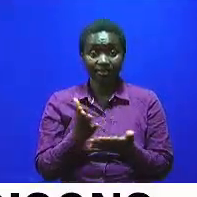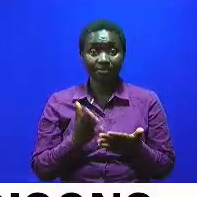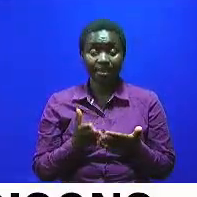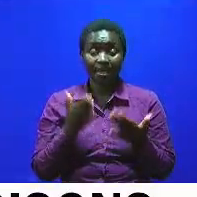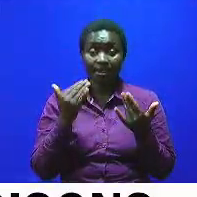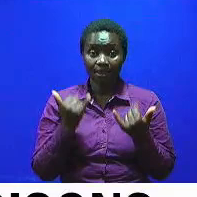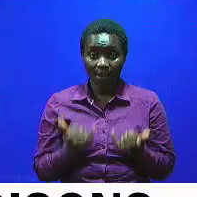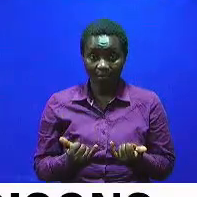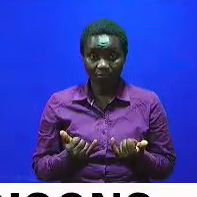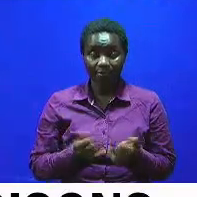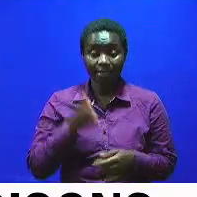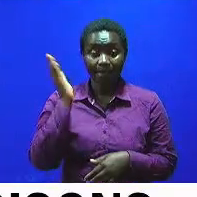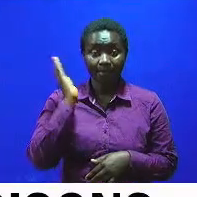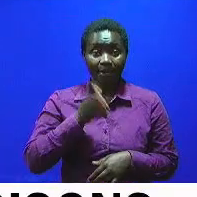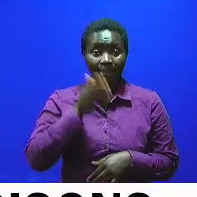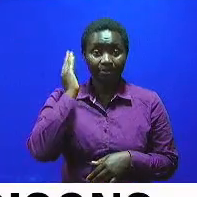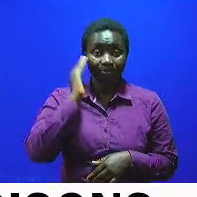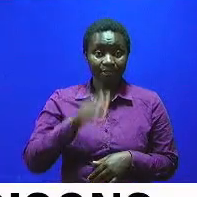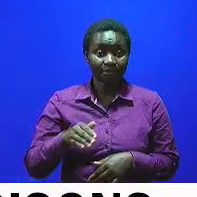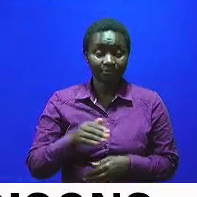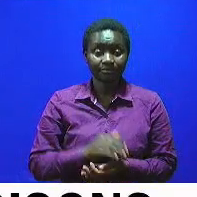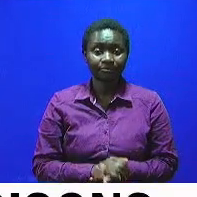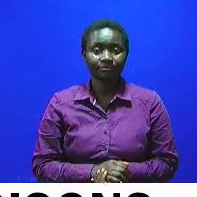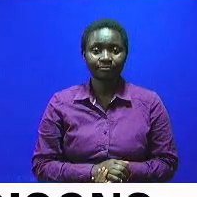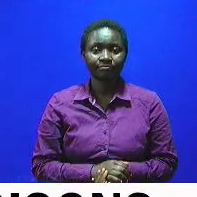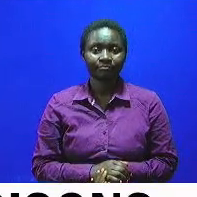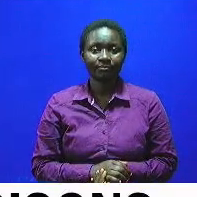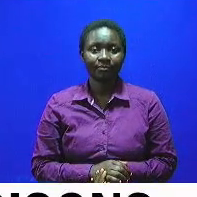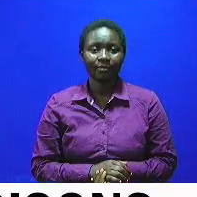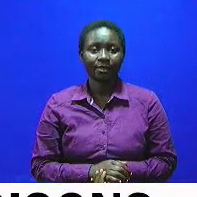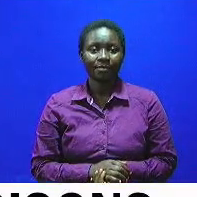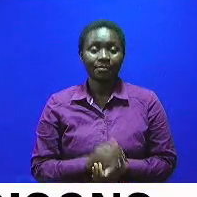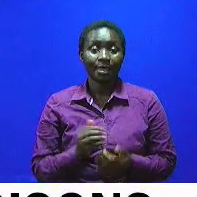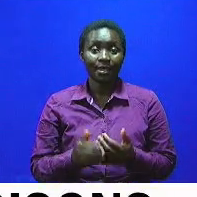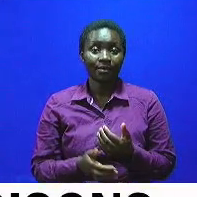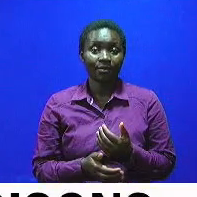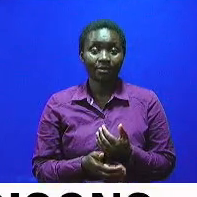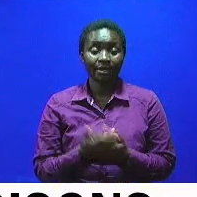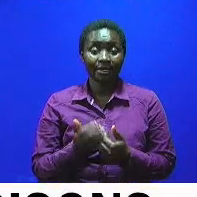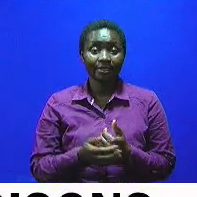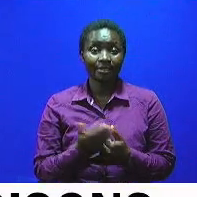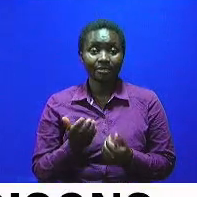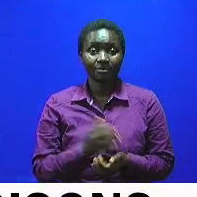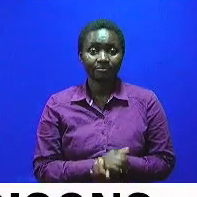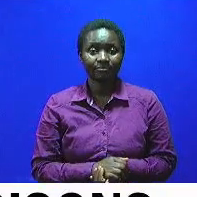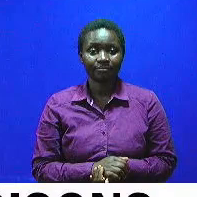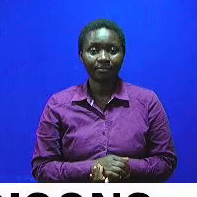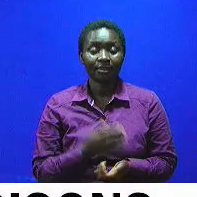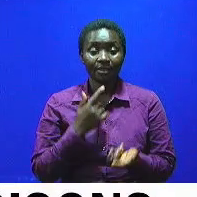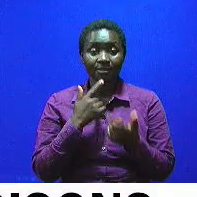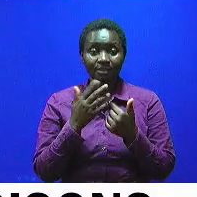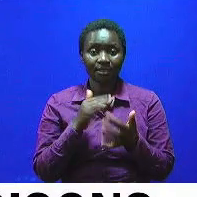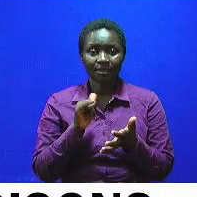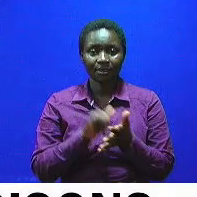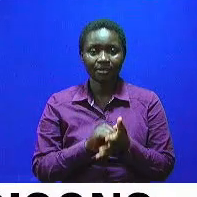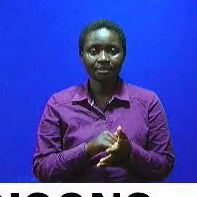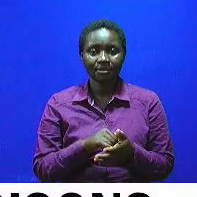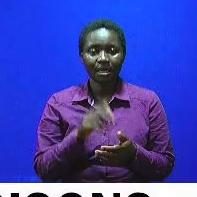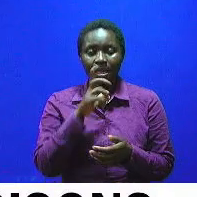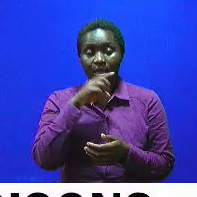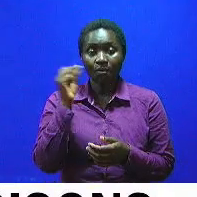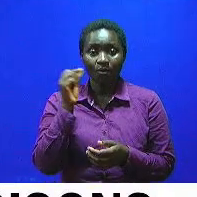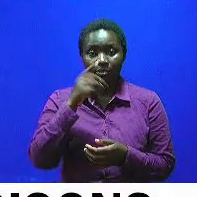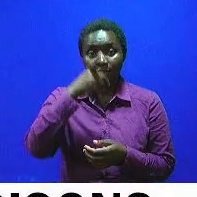makosa ali bakorete gonya ko bale kureke pishu bale ekero munta kwera na muna madam akwana ekero munta kwera na ase